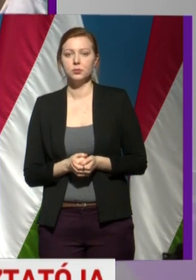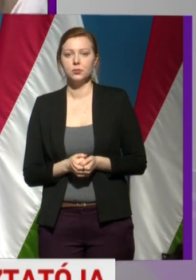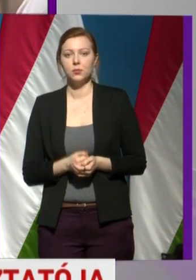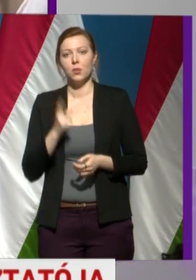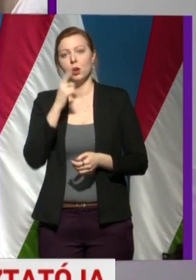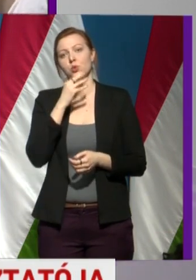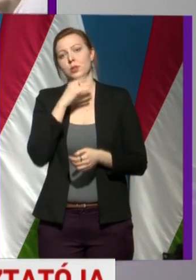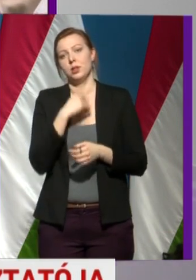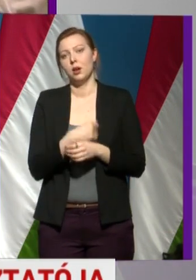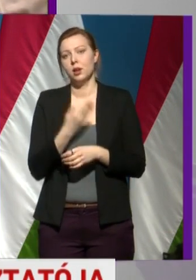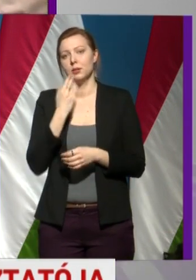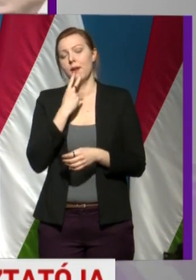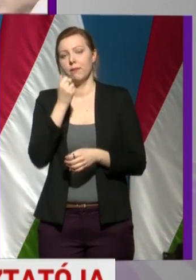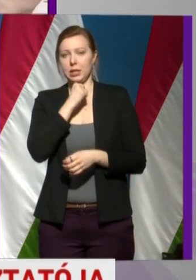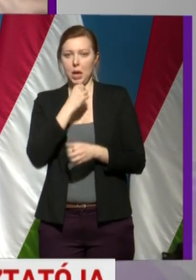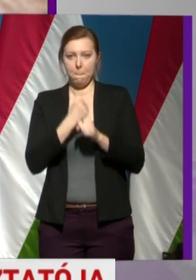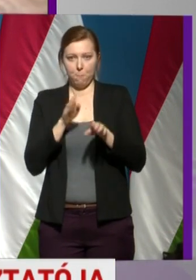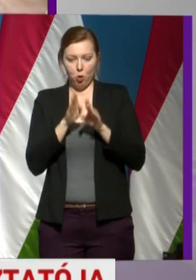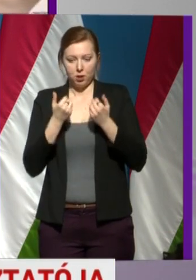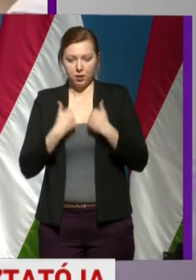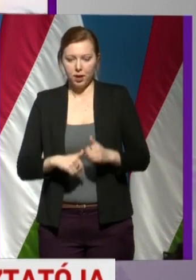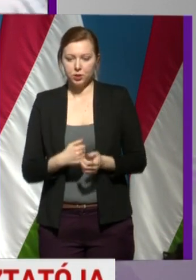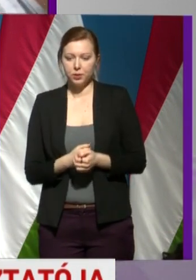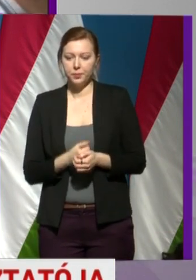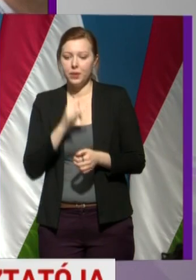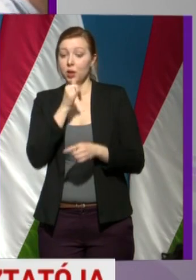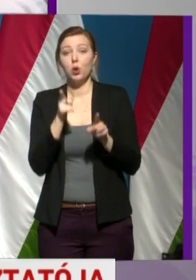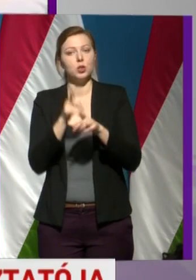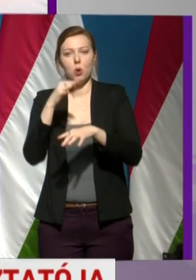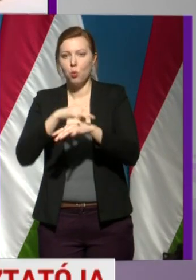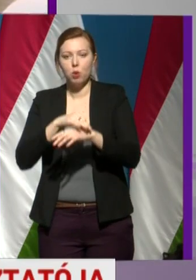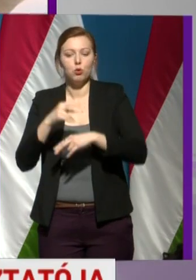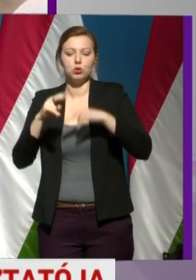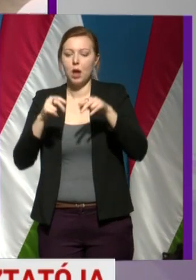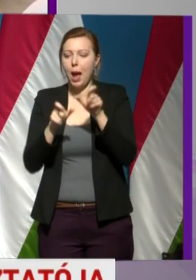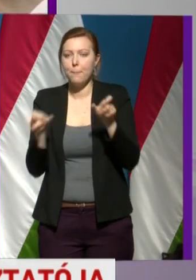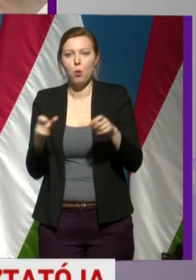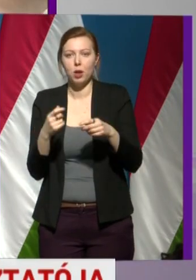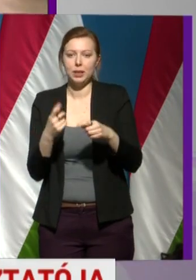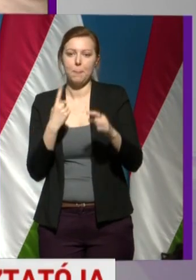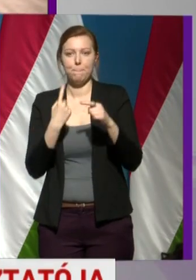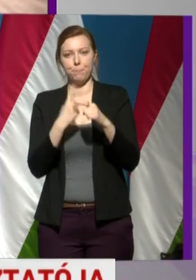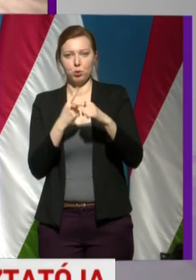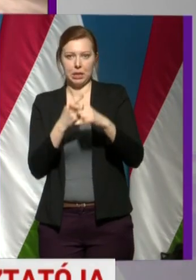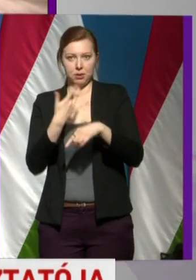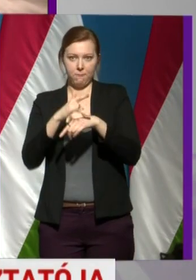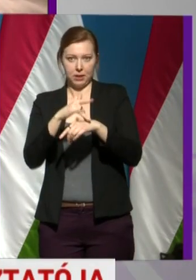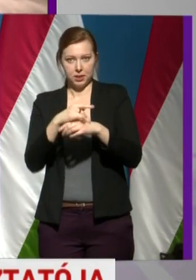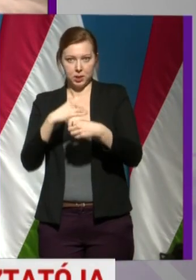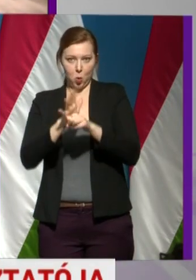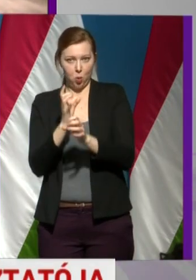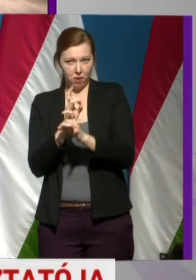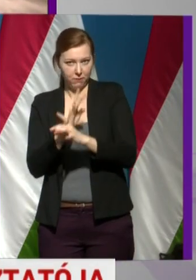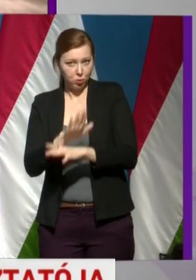Tóth Rihárd vagyok, a HVG munkatársa. Akkor nincs olyan orvos vagy ápoló, aki pozitív koronavírus tesztet produkált